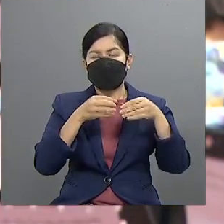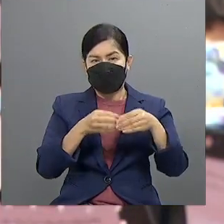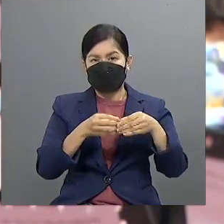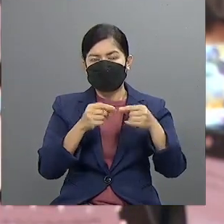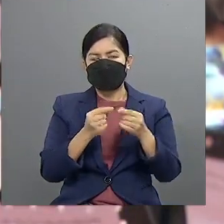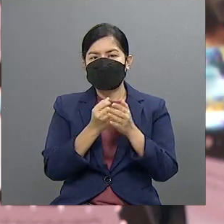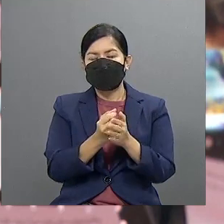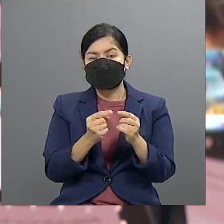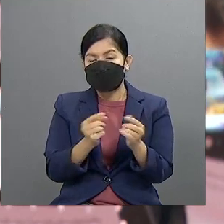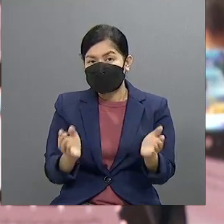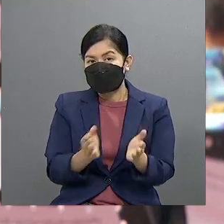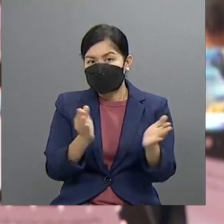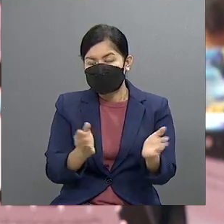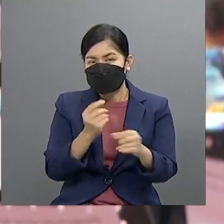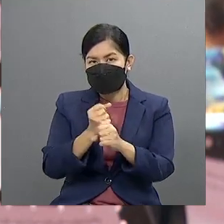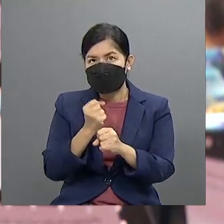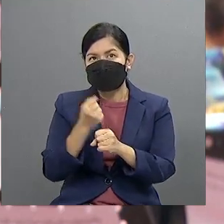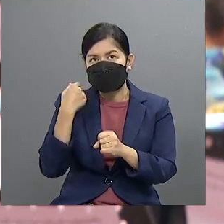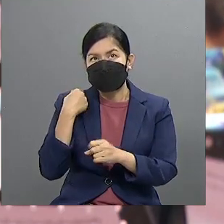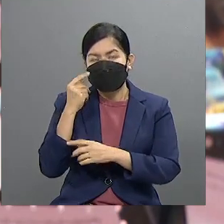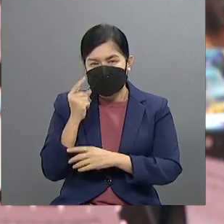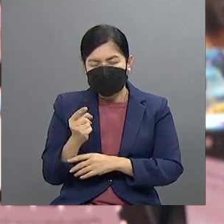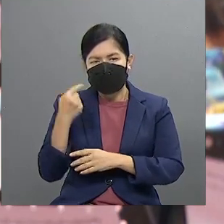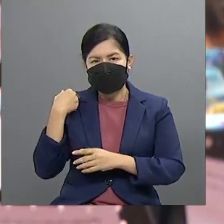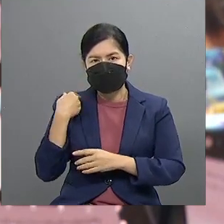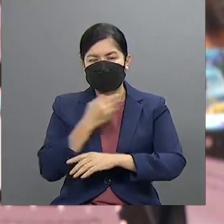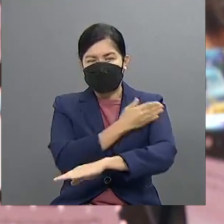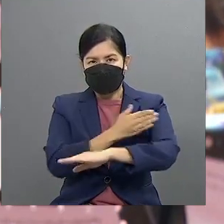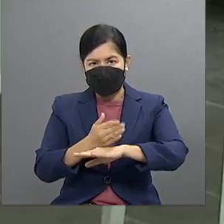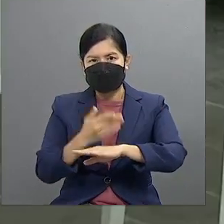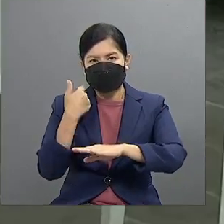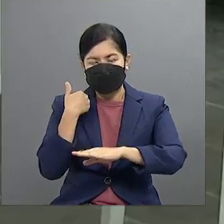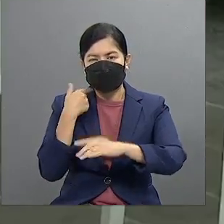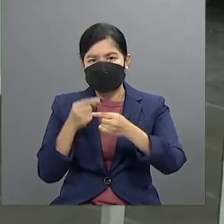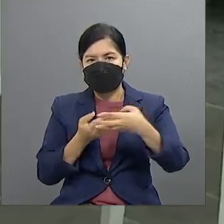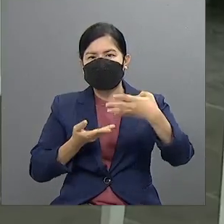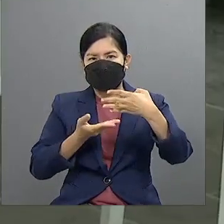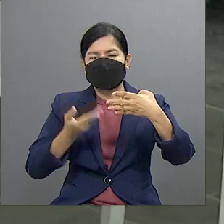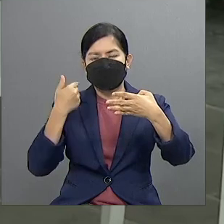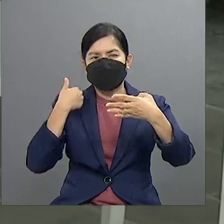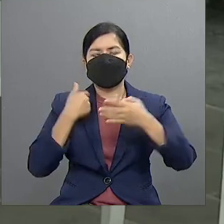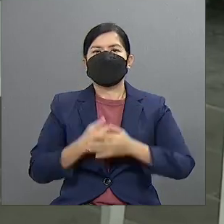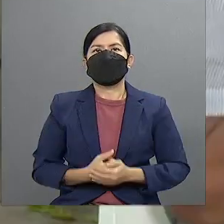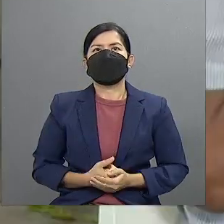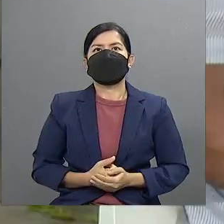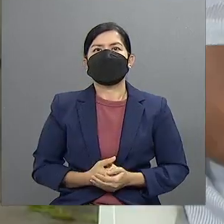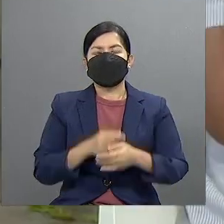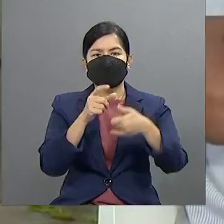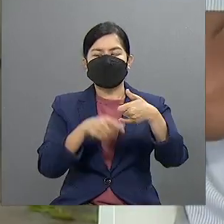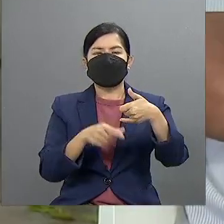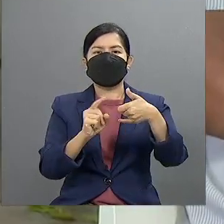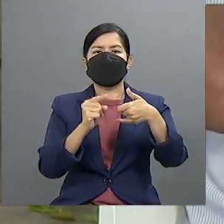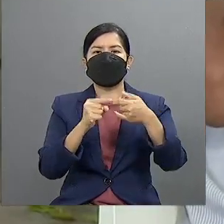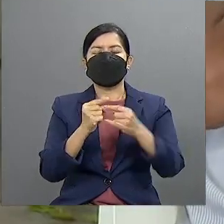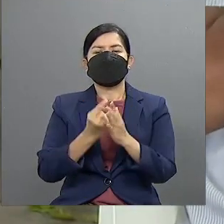พทย์ก็ต้องสวมใส่ชุดอุปกรณ์ป้องกันนะคะในระดับที่1นะคะ ในขณะที่นายธนัทรางงานอายุ63ปี